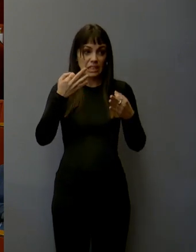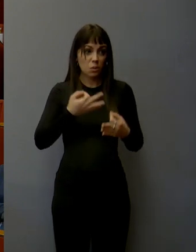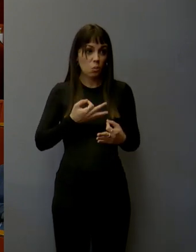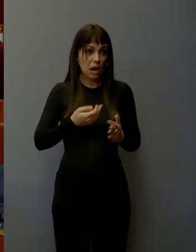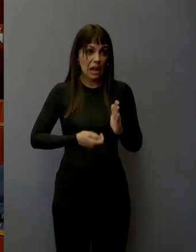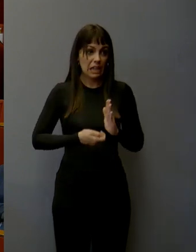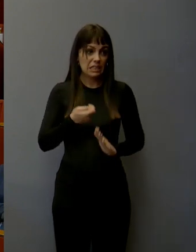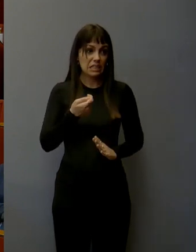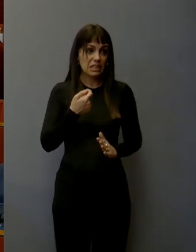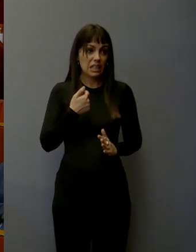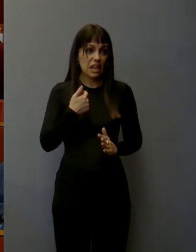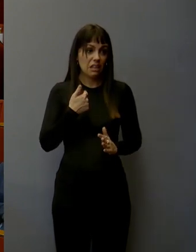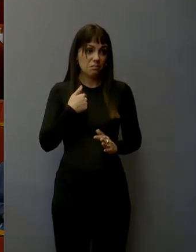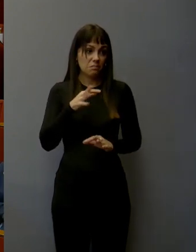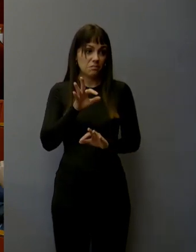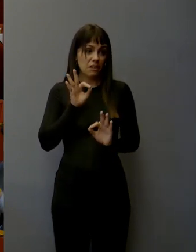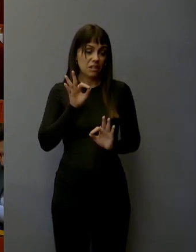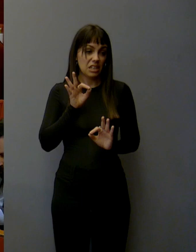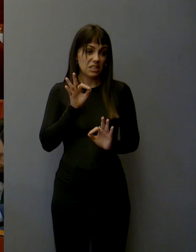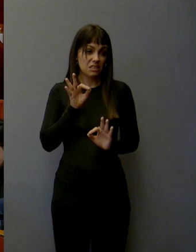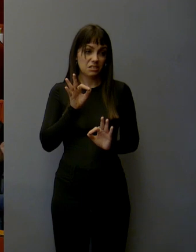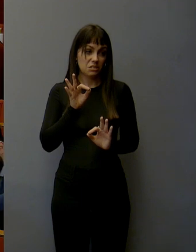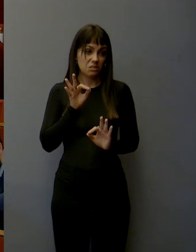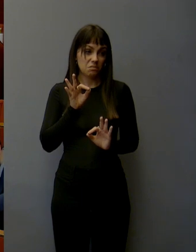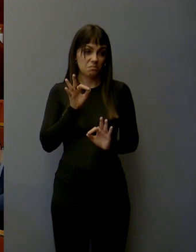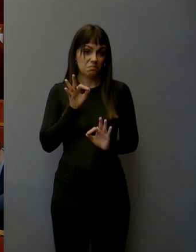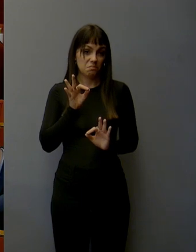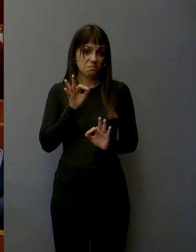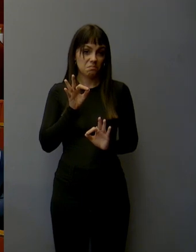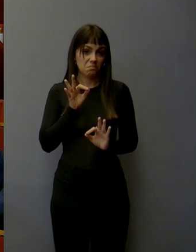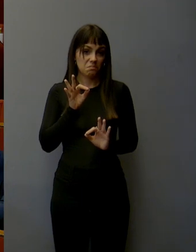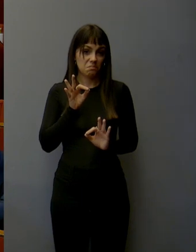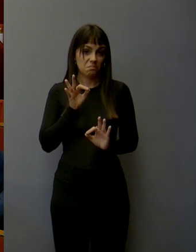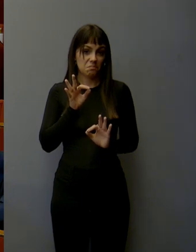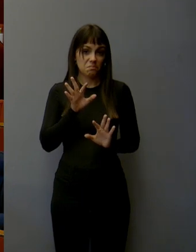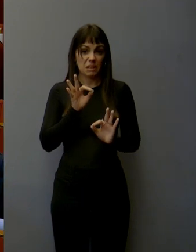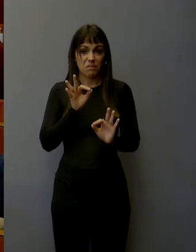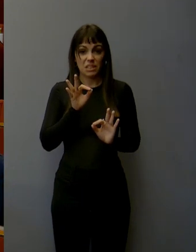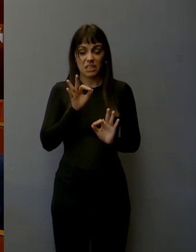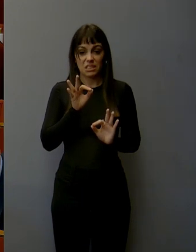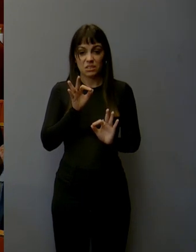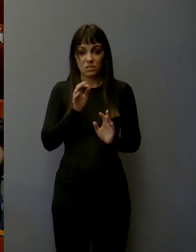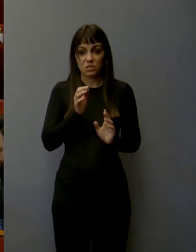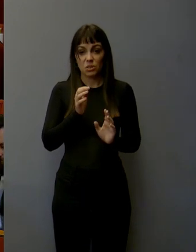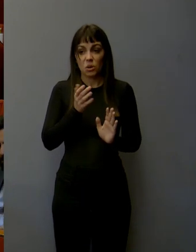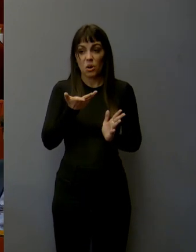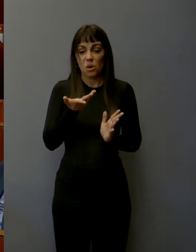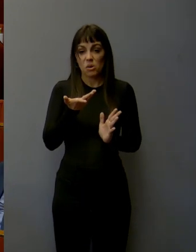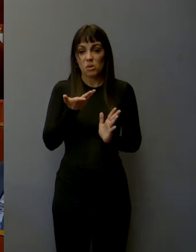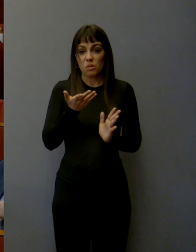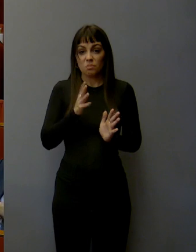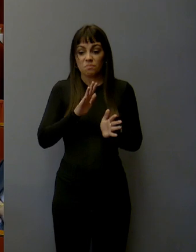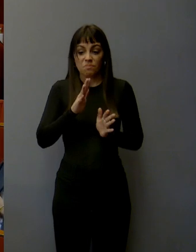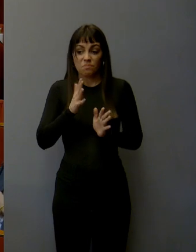a dei canoni che non fanno altro che come dire non trovare vere soluzioni alla devianza